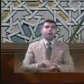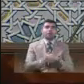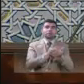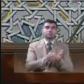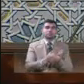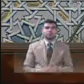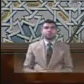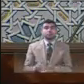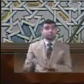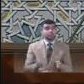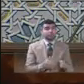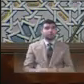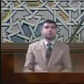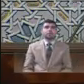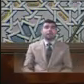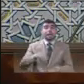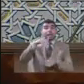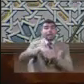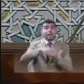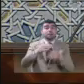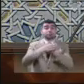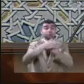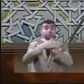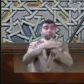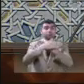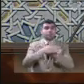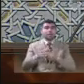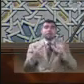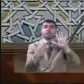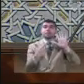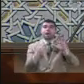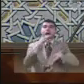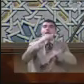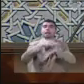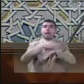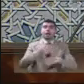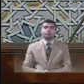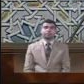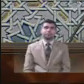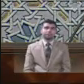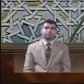الوقت. الكلمه لفريق التجمع الوطني الاحرار في حدود 7 دقائق.